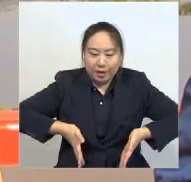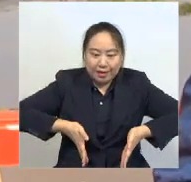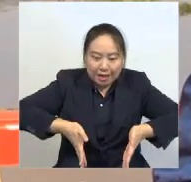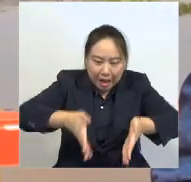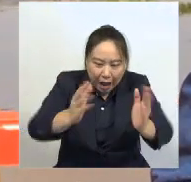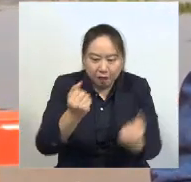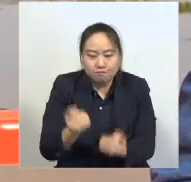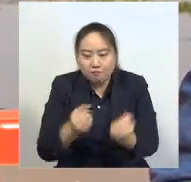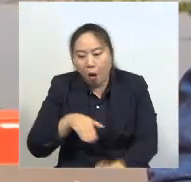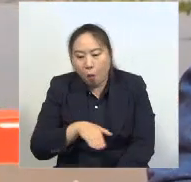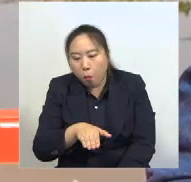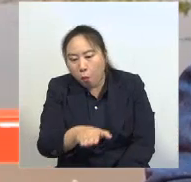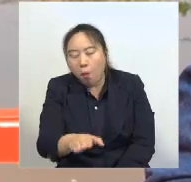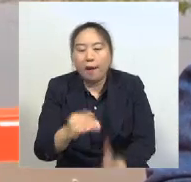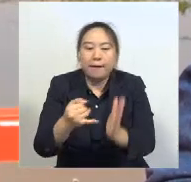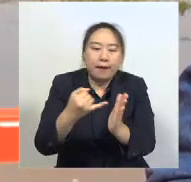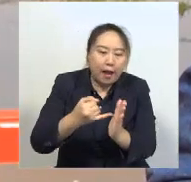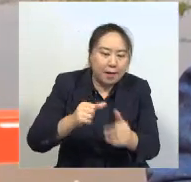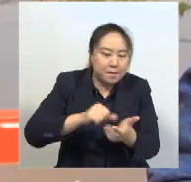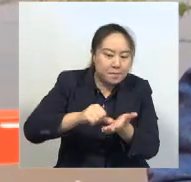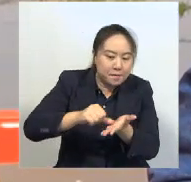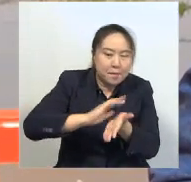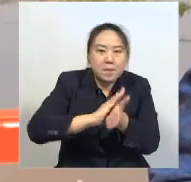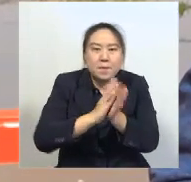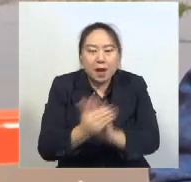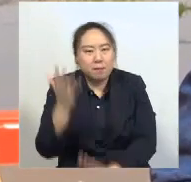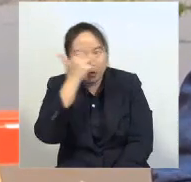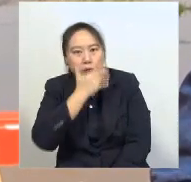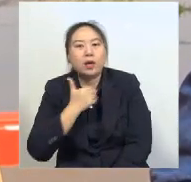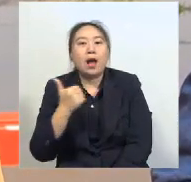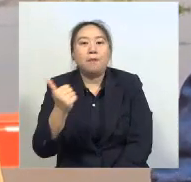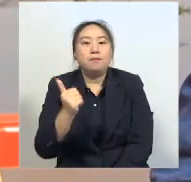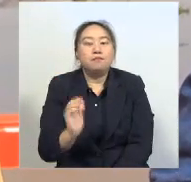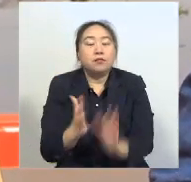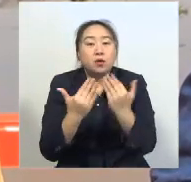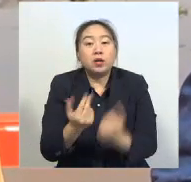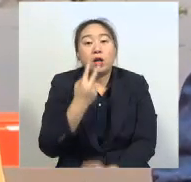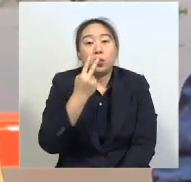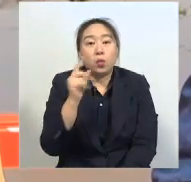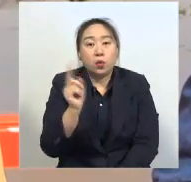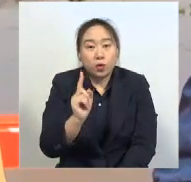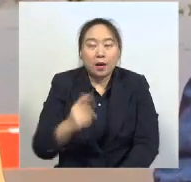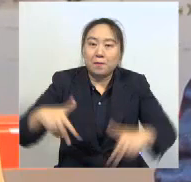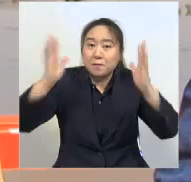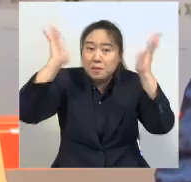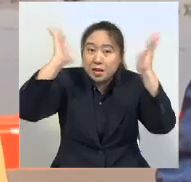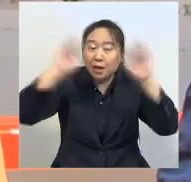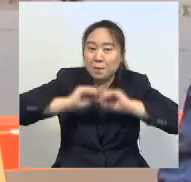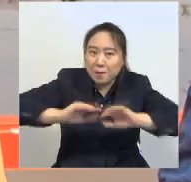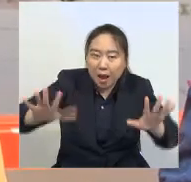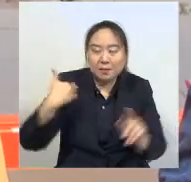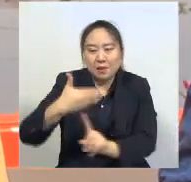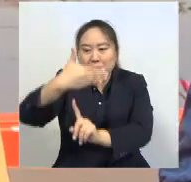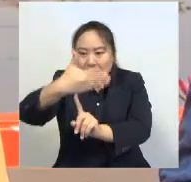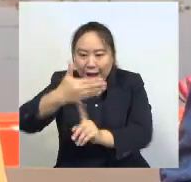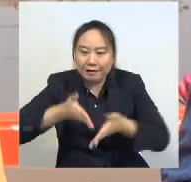ความคล่องตัวนะครับมีความสะดวกมีความสวยงามรวมถึงอาจจะดูในเรื่องของการประชาสัมพันธ์นะครับมีป้ายบอกทางต่